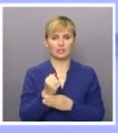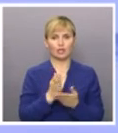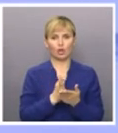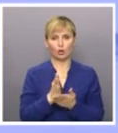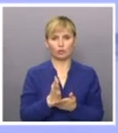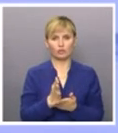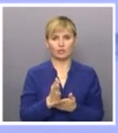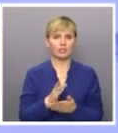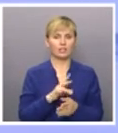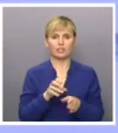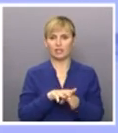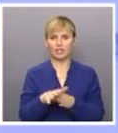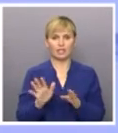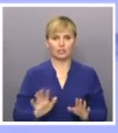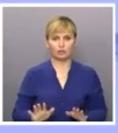они не реализуются.